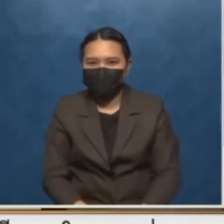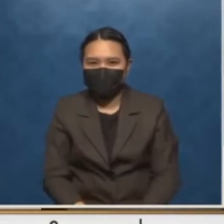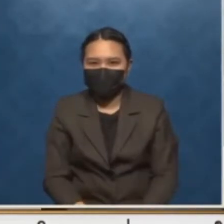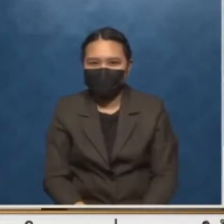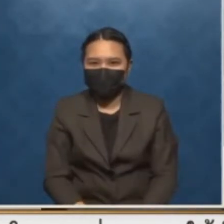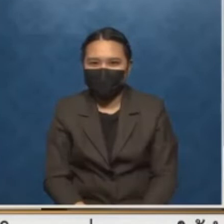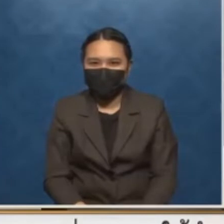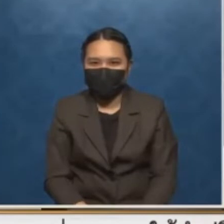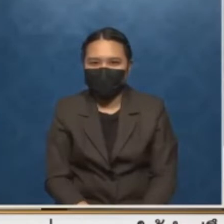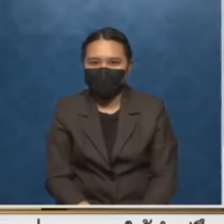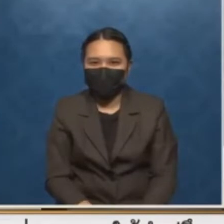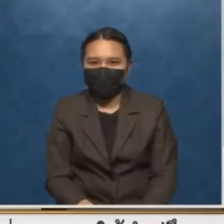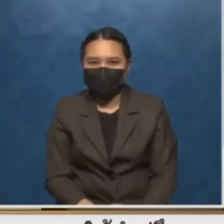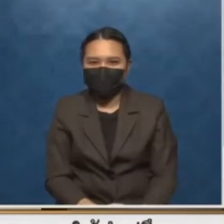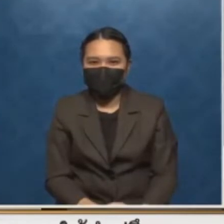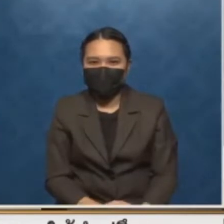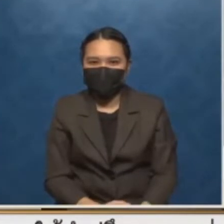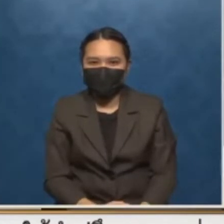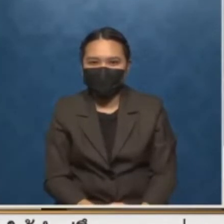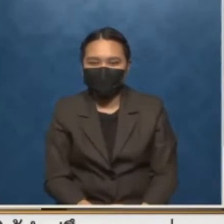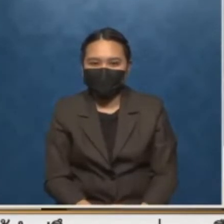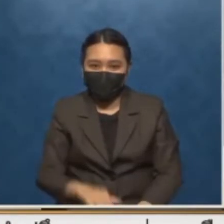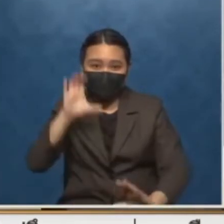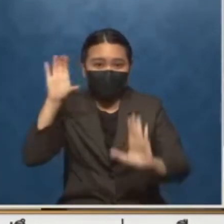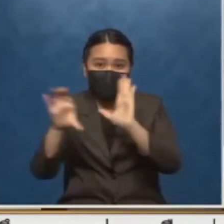ขึ้นหน่อยในรูปตรงบริเวณอ่ะ